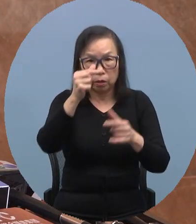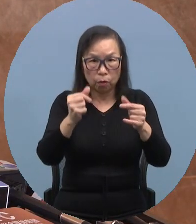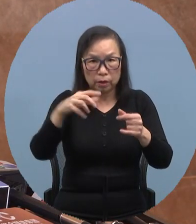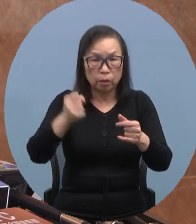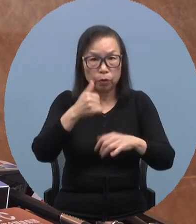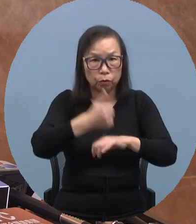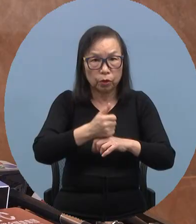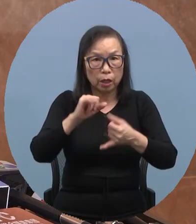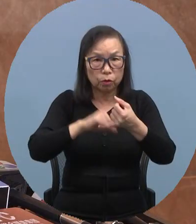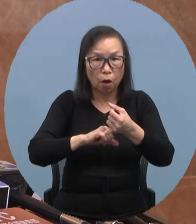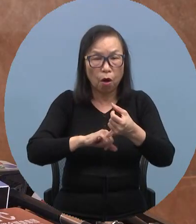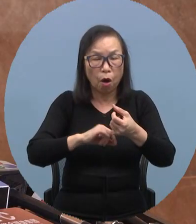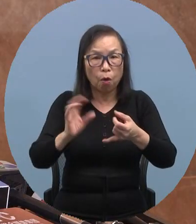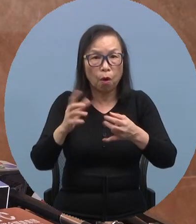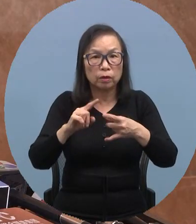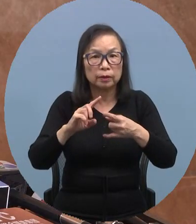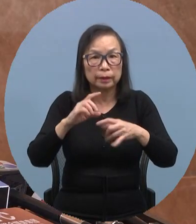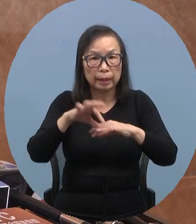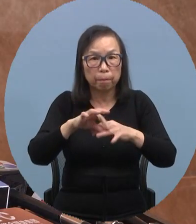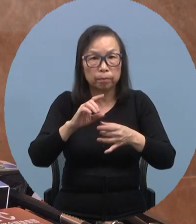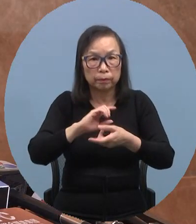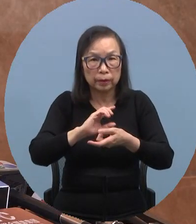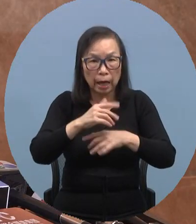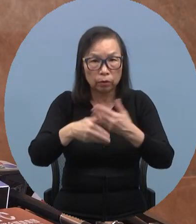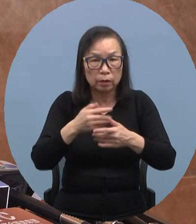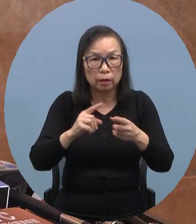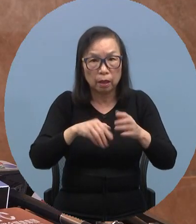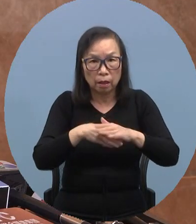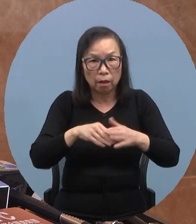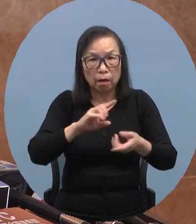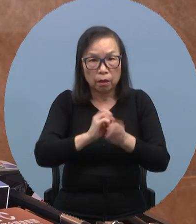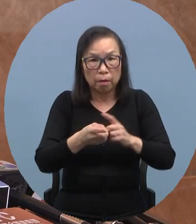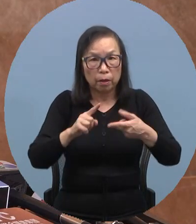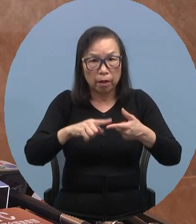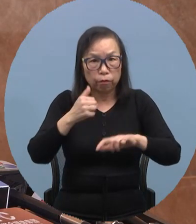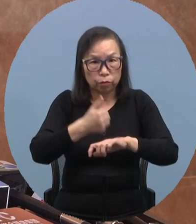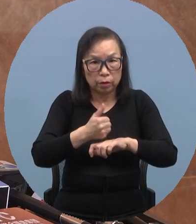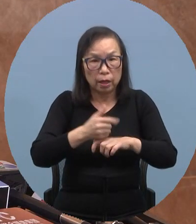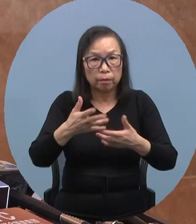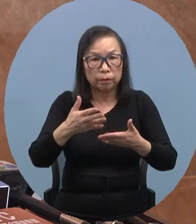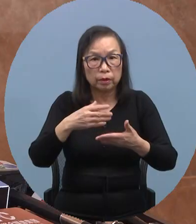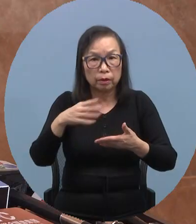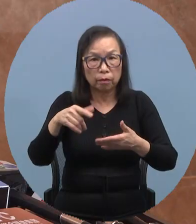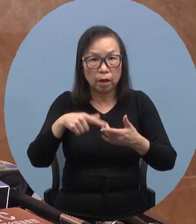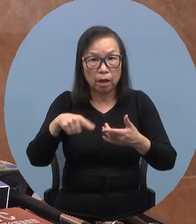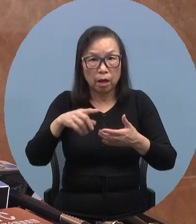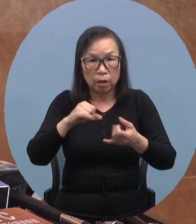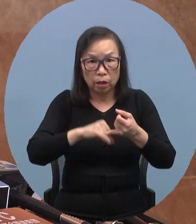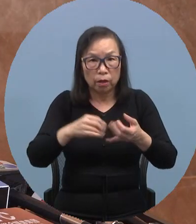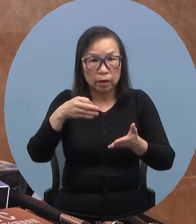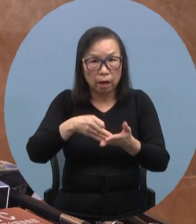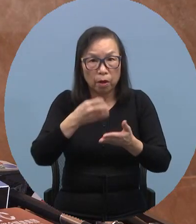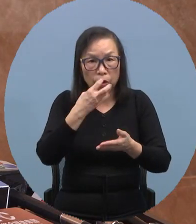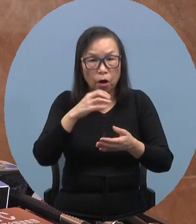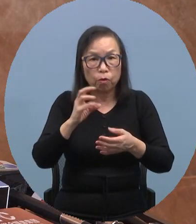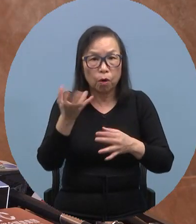啦。咁上海黃金交易所嘅代表咧係出任副主席嘅。上海黃金交易所嘅代表咧係將會具體咁樣參與我哋香